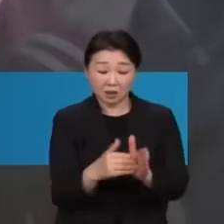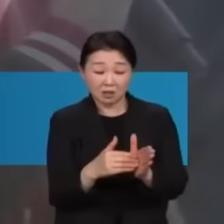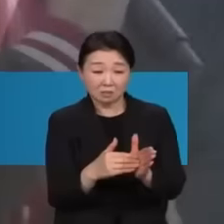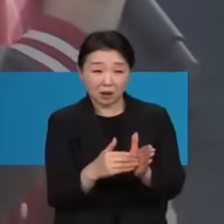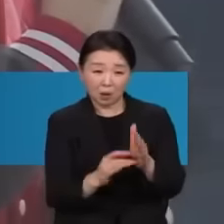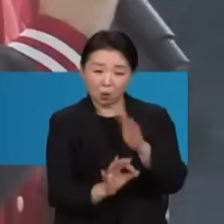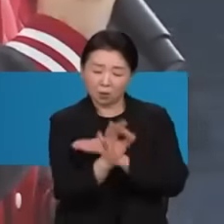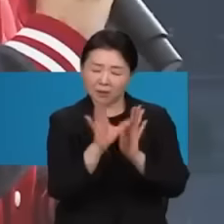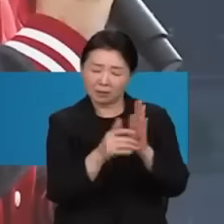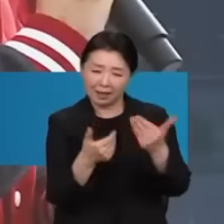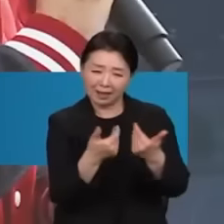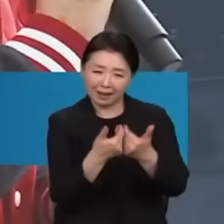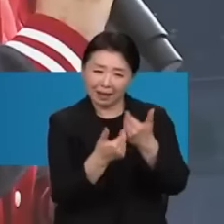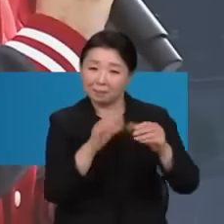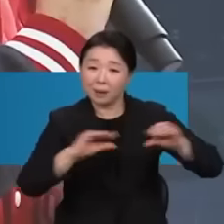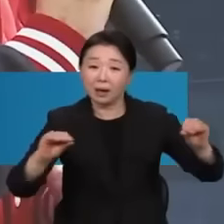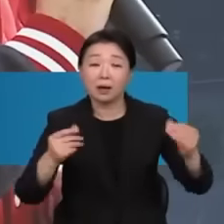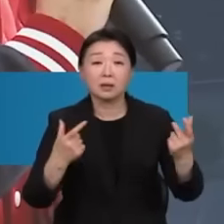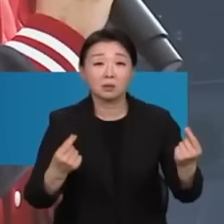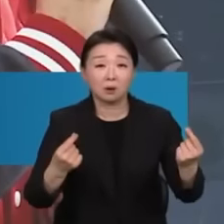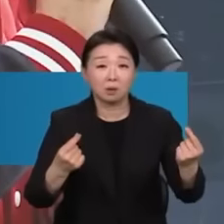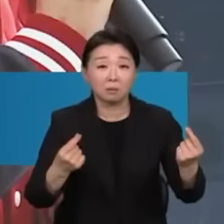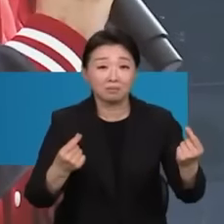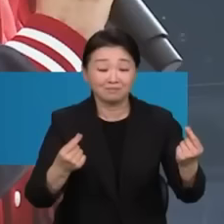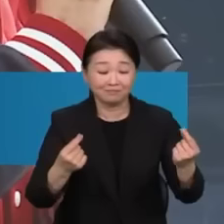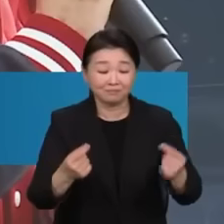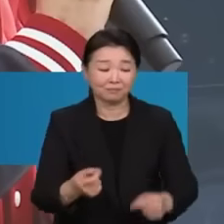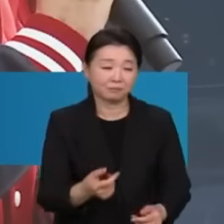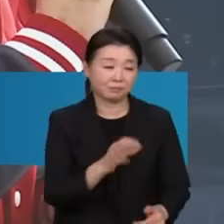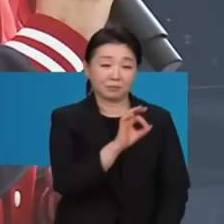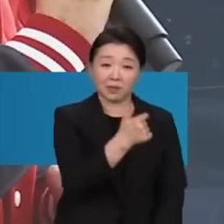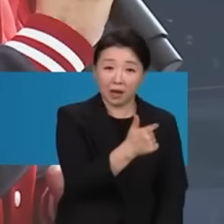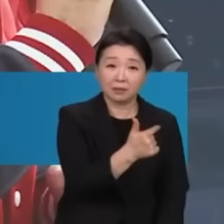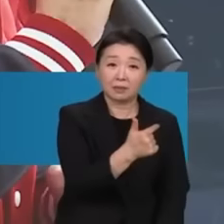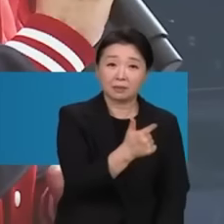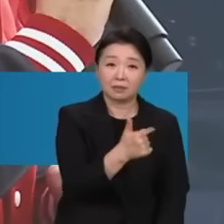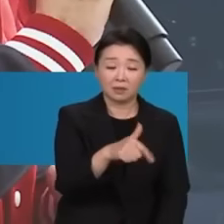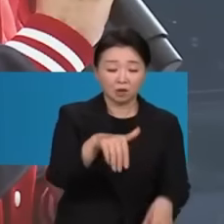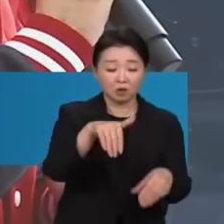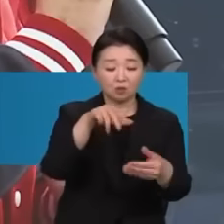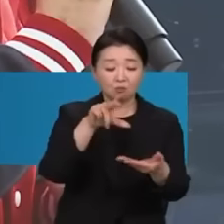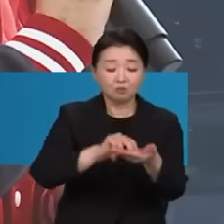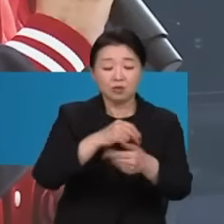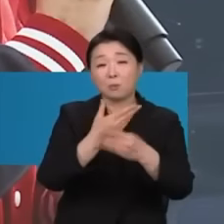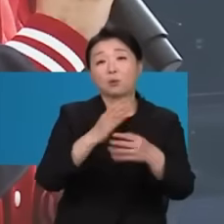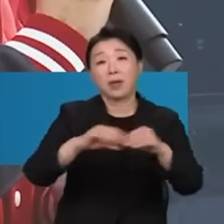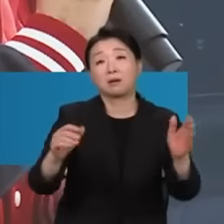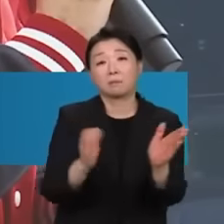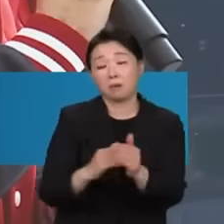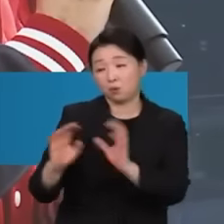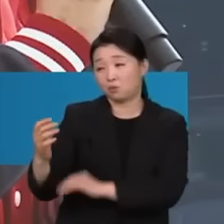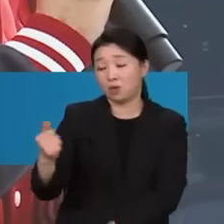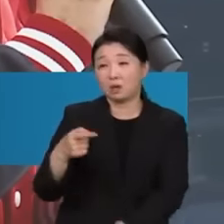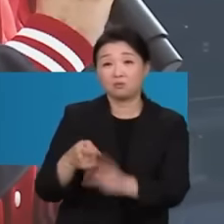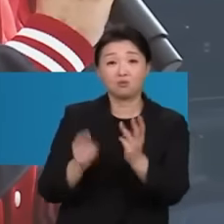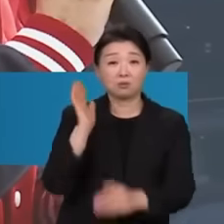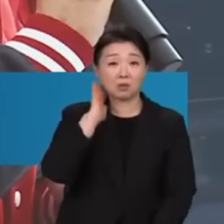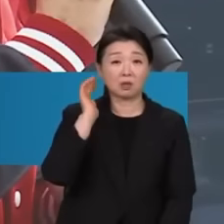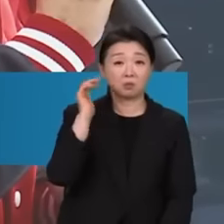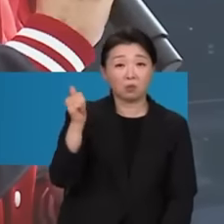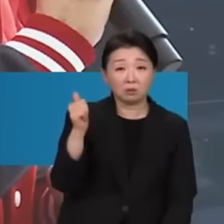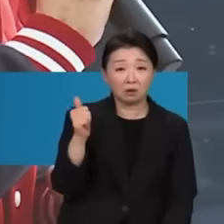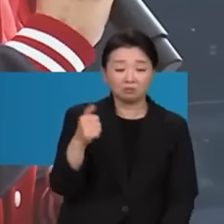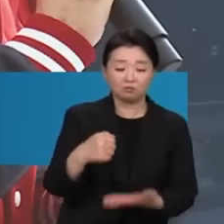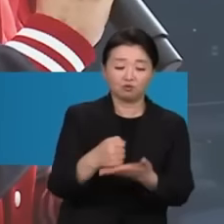갈등은 일단락되는 것처럼 보였습니다. 그러면서 한동훈 위원장은 문제는 다 해결됐다. 국민의힘과 윤석열 정부는